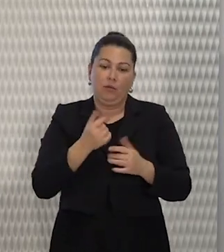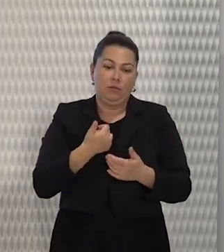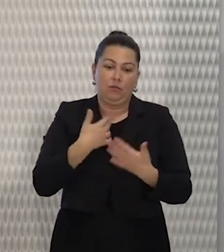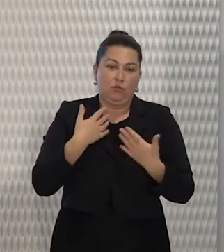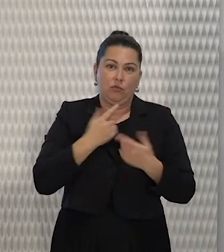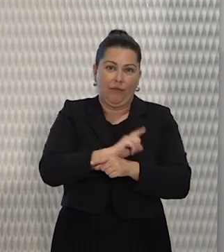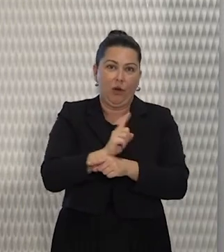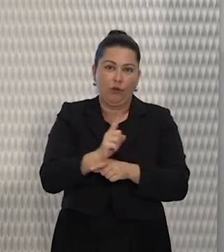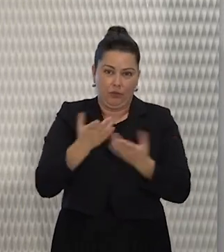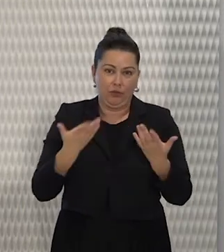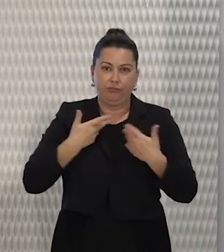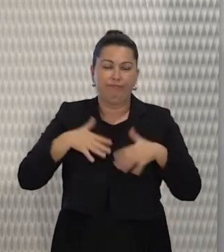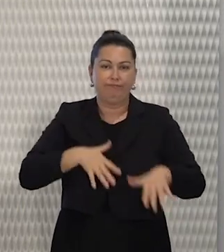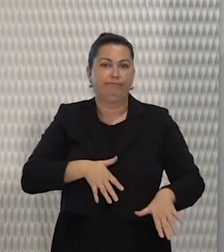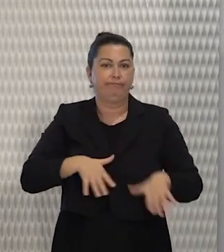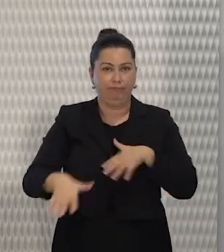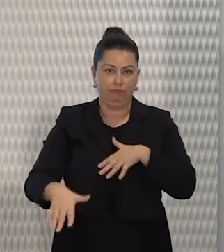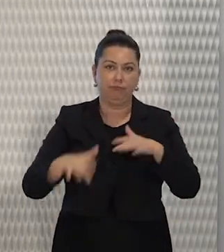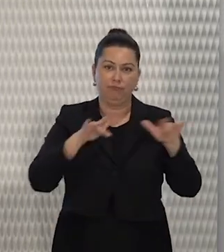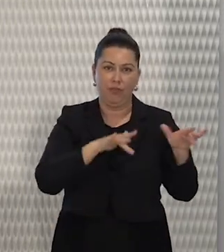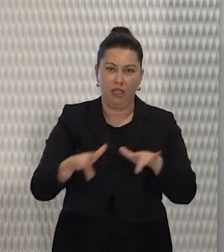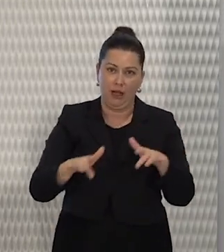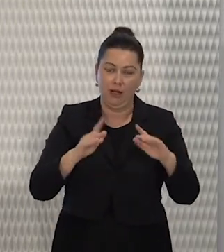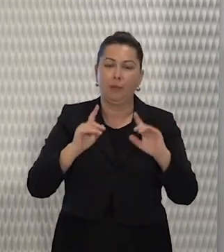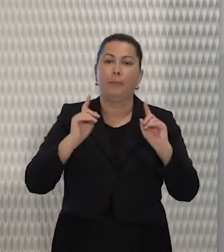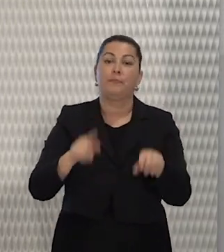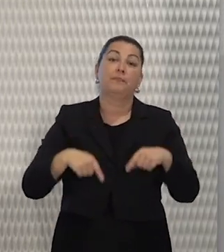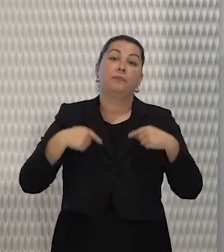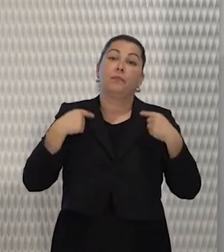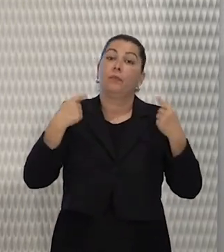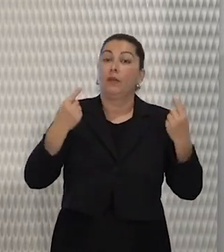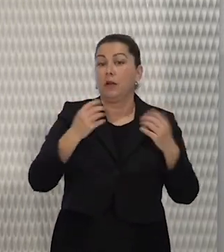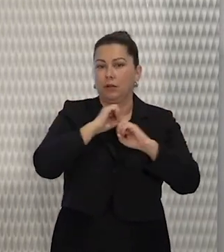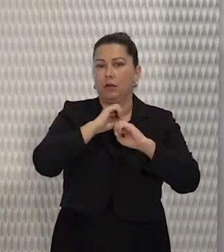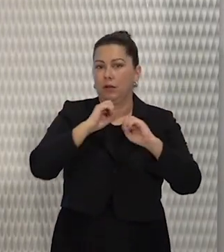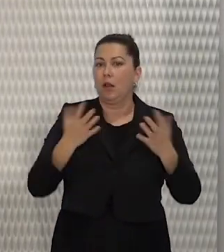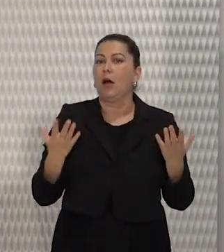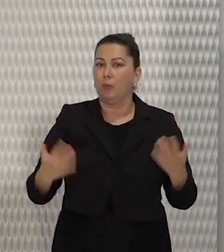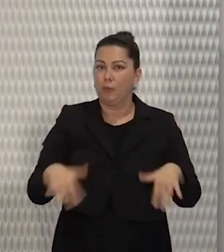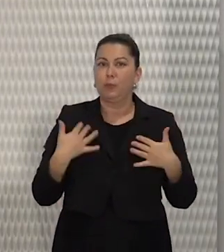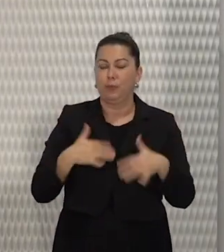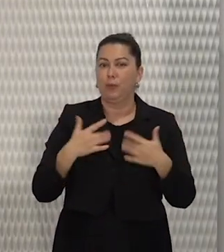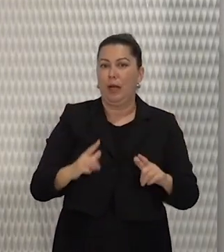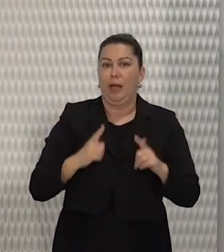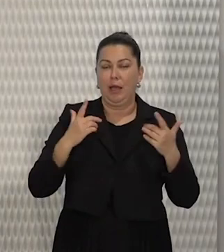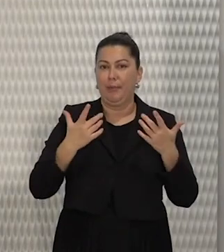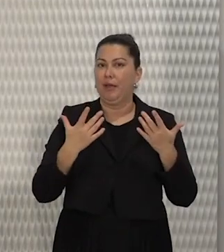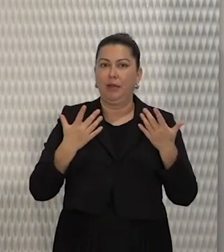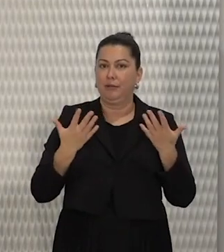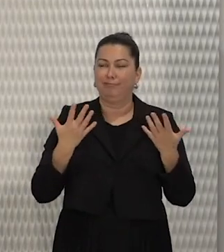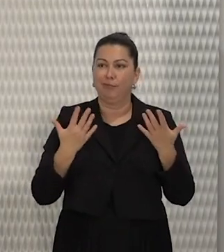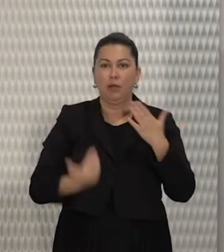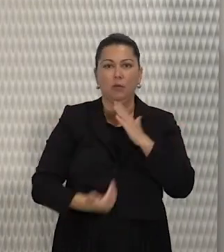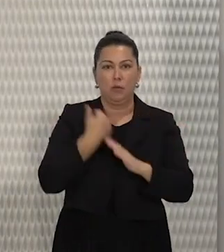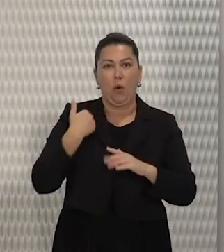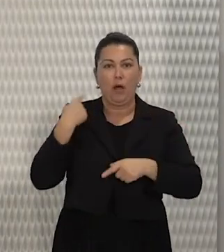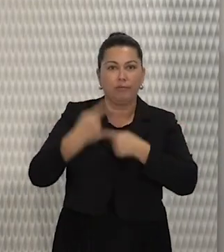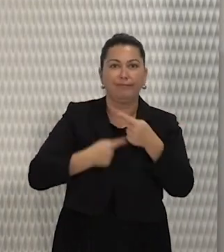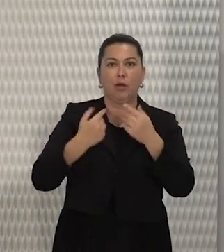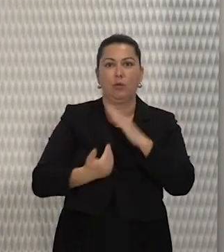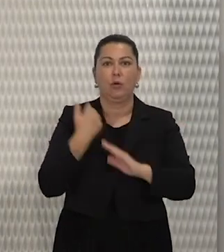querschnittsgelähmt. Und dann fängt das ganze Leben an, natürlich schon sich nochmal so neu zu entwickeln.